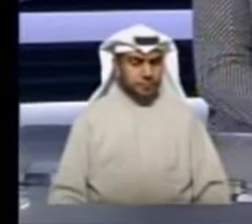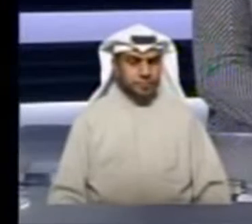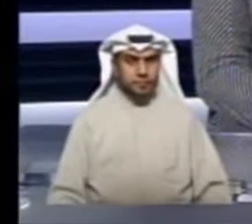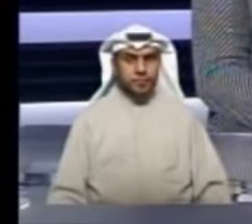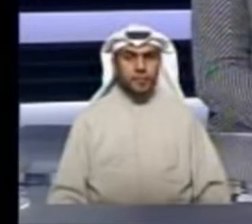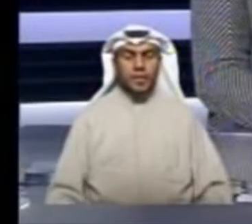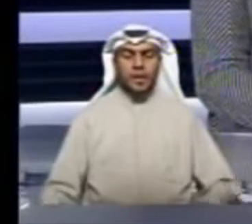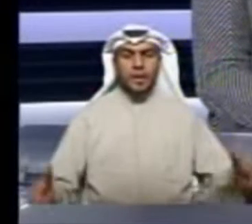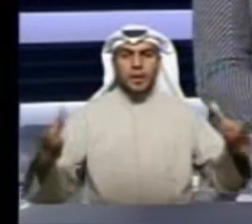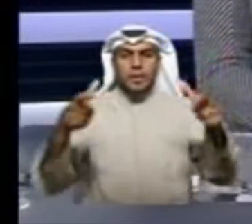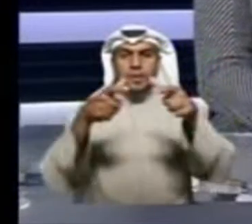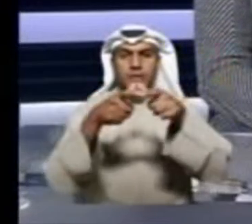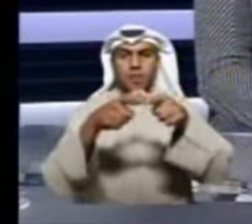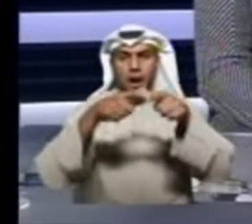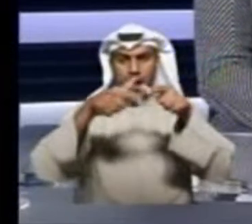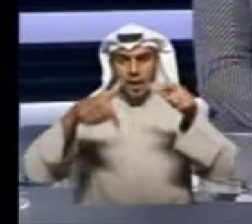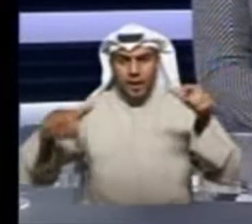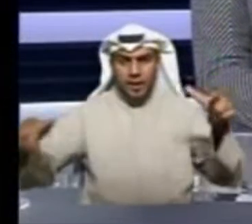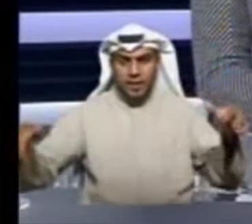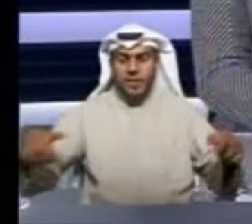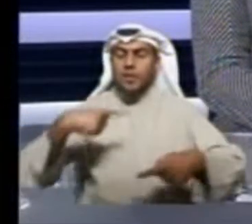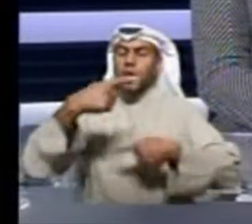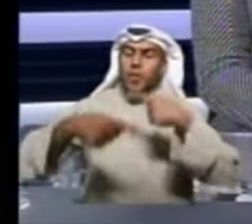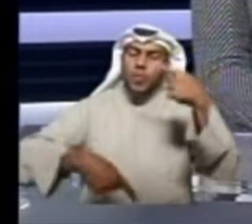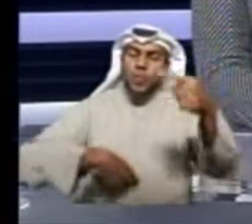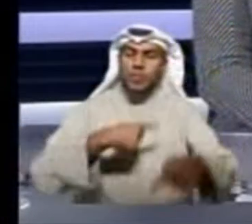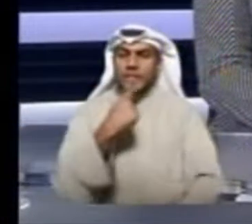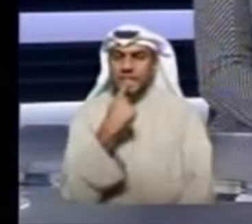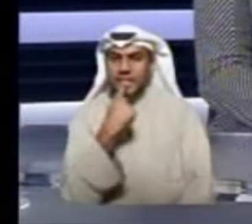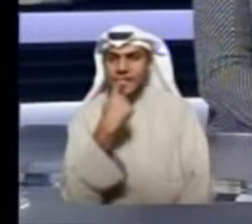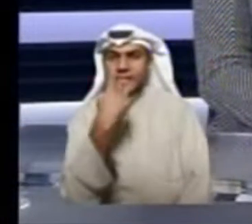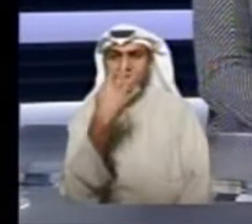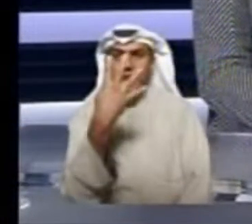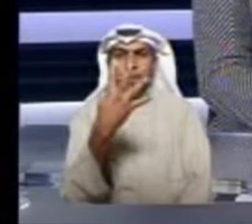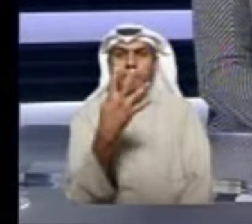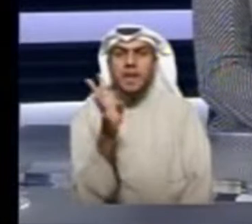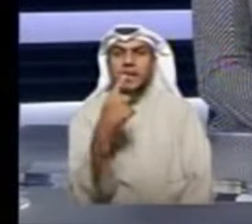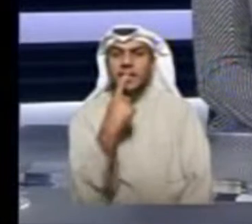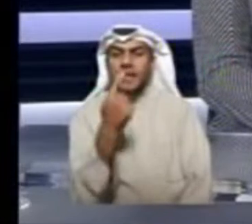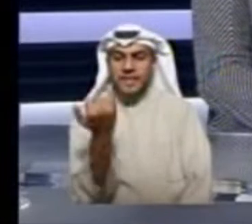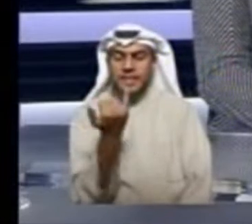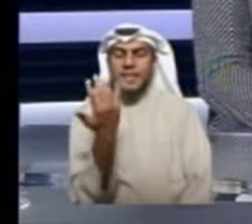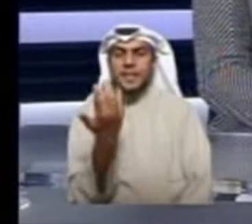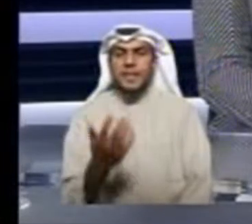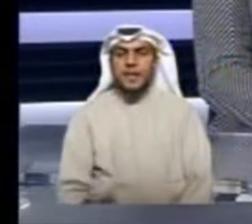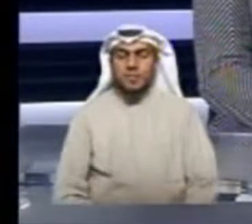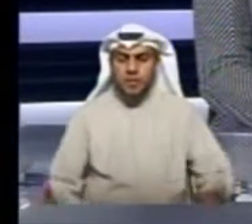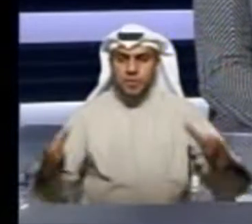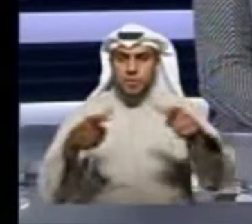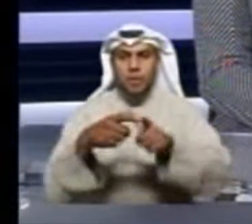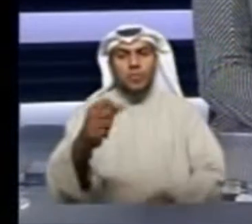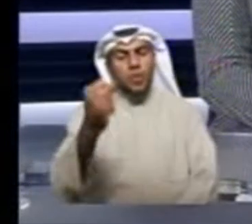وعلى مدى 4 عقود شكل مجلس التعاون لدول الخليج العربية الحصن المنيع وصمام الأمان في مواجهة